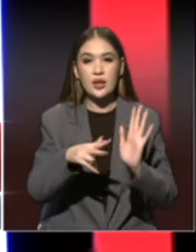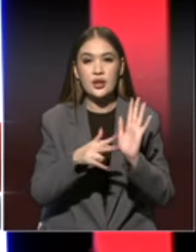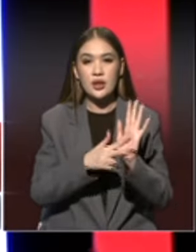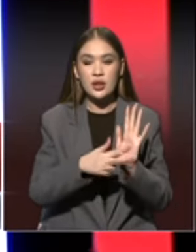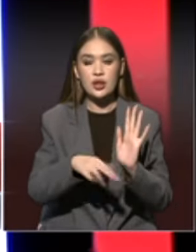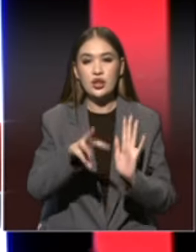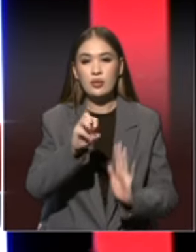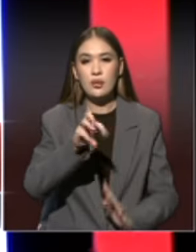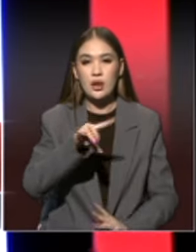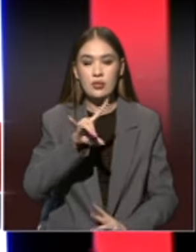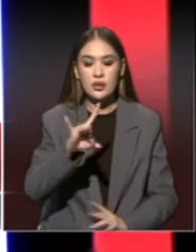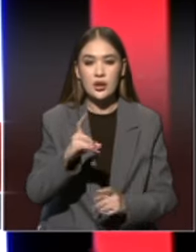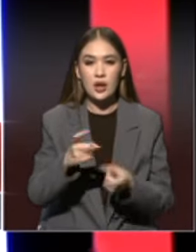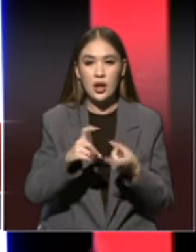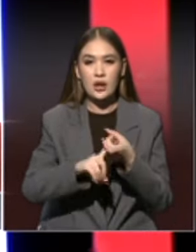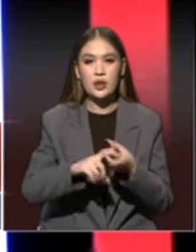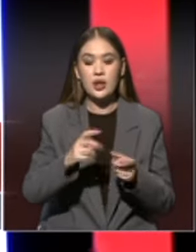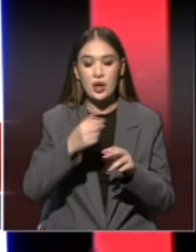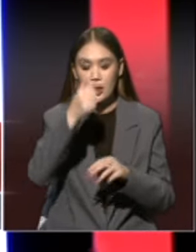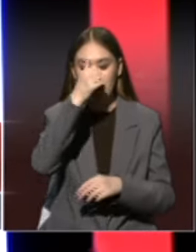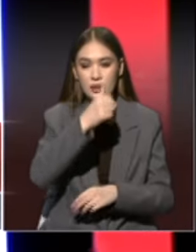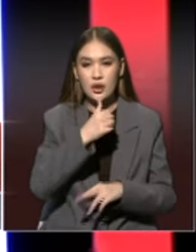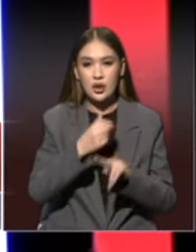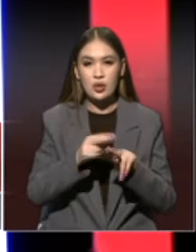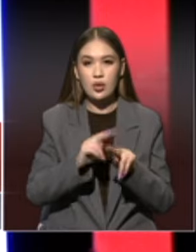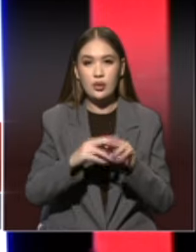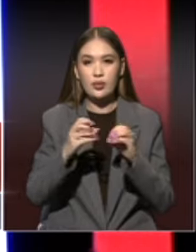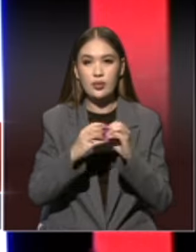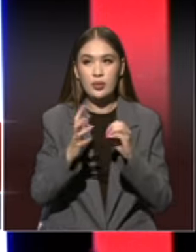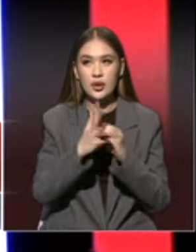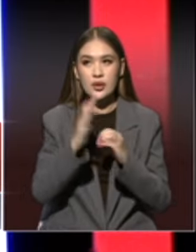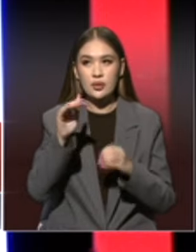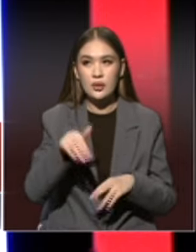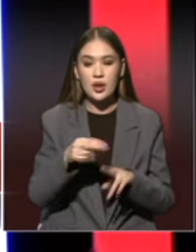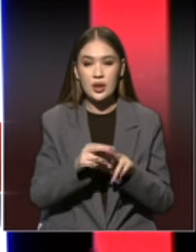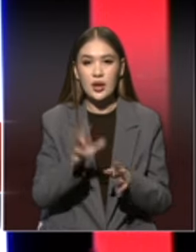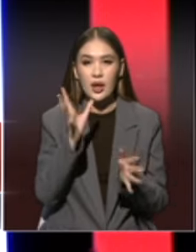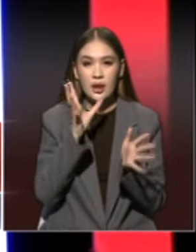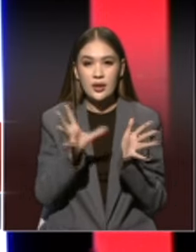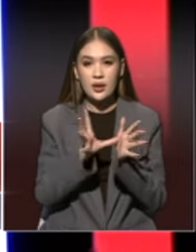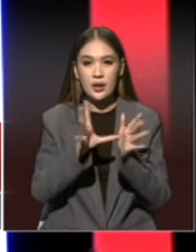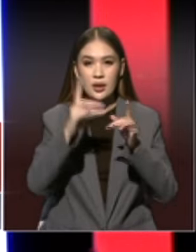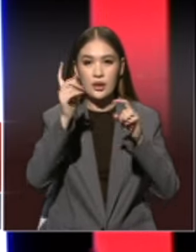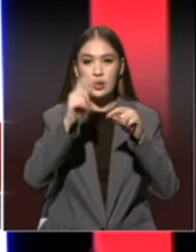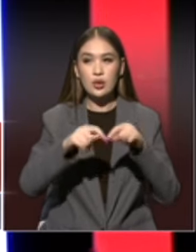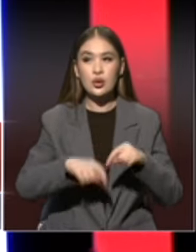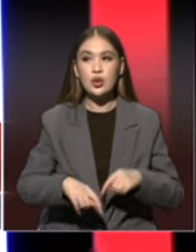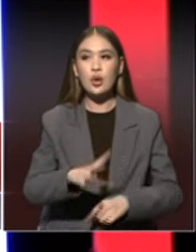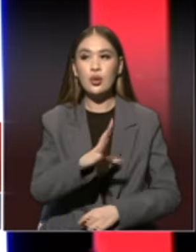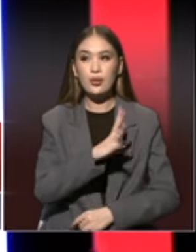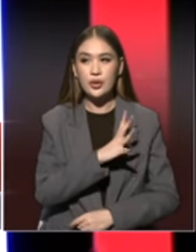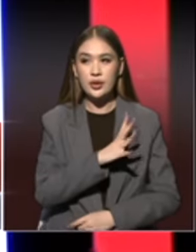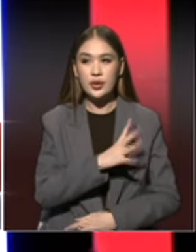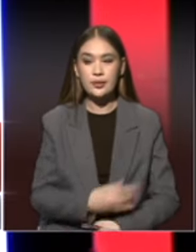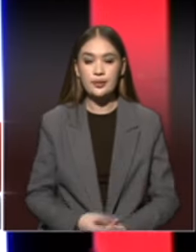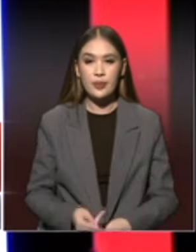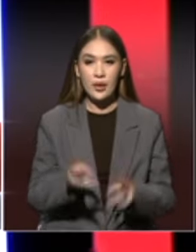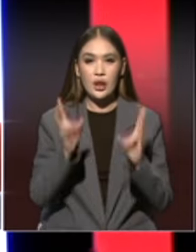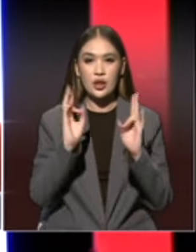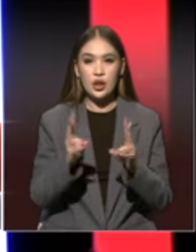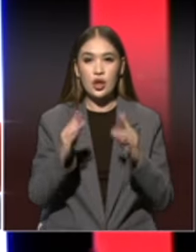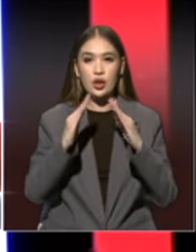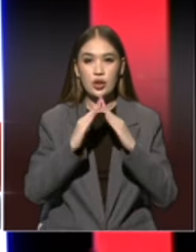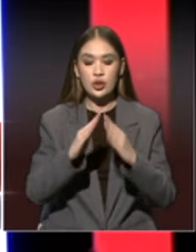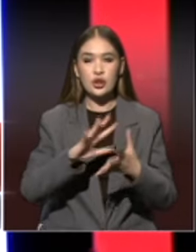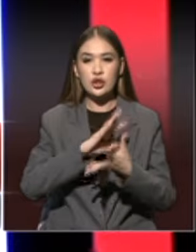мәліметке сәйкес республика бойынша 15093 үй мен саяжай үйлер техникалық тексеруден өткізілді. Бұл зардап шеккен үйлердің